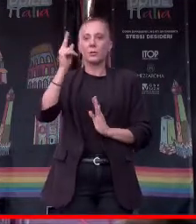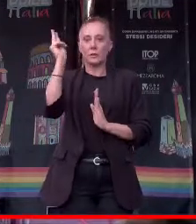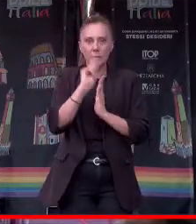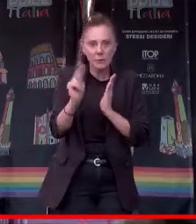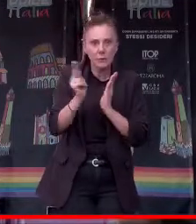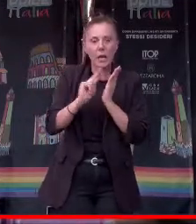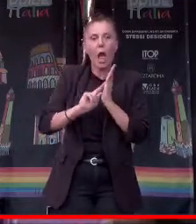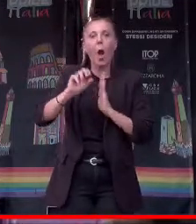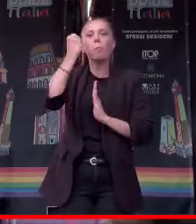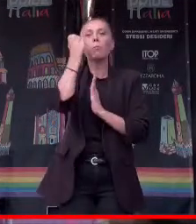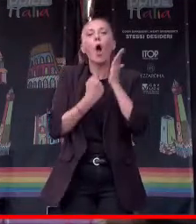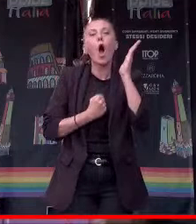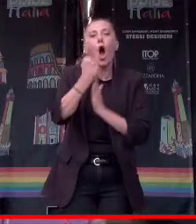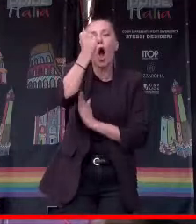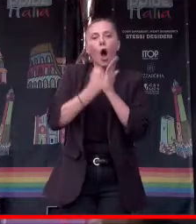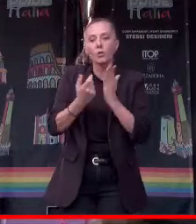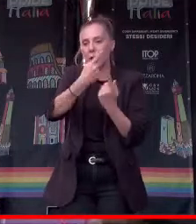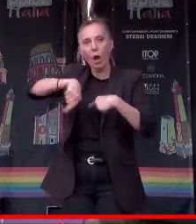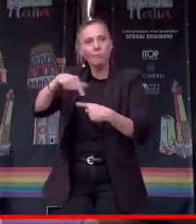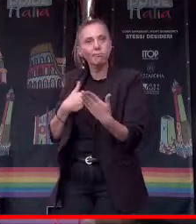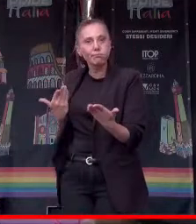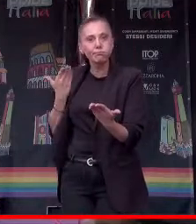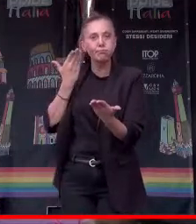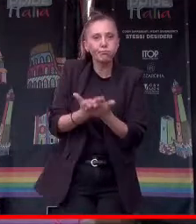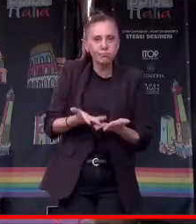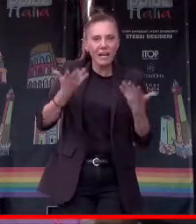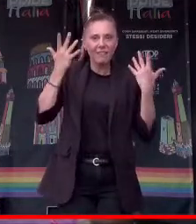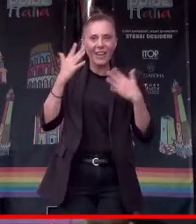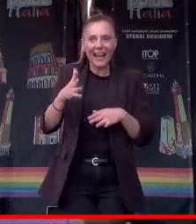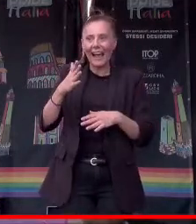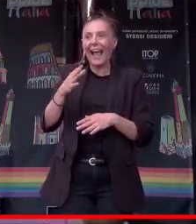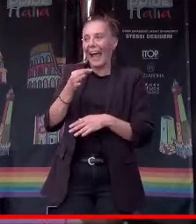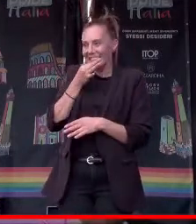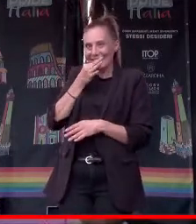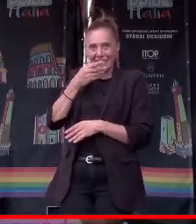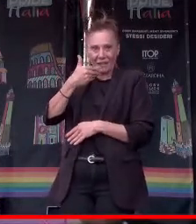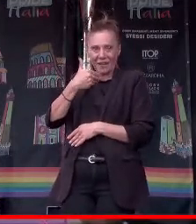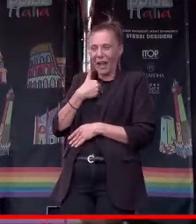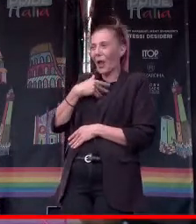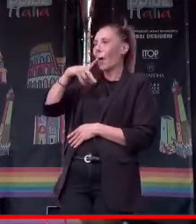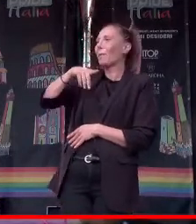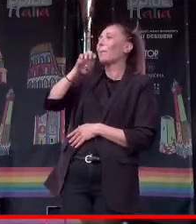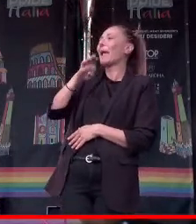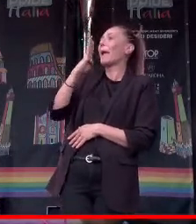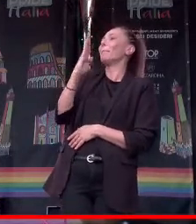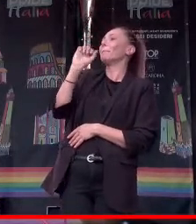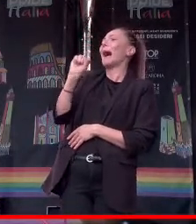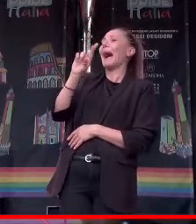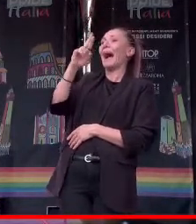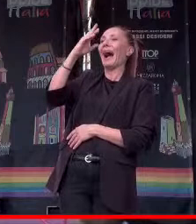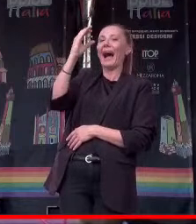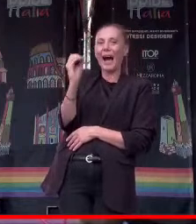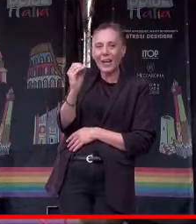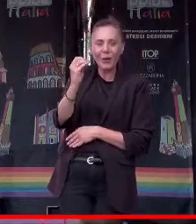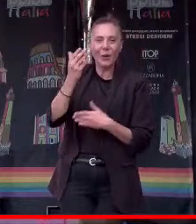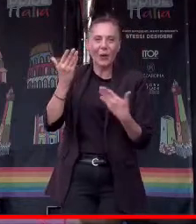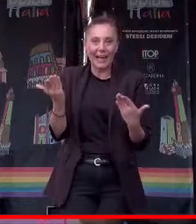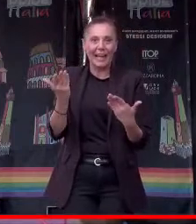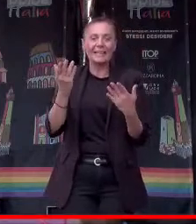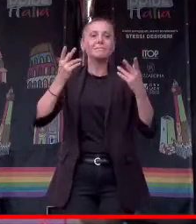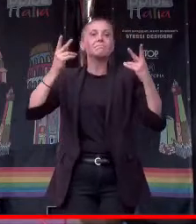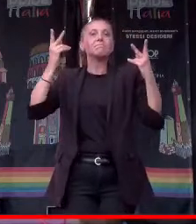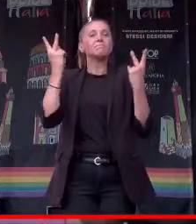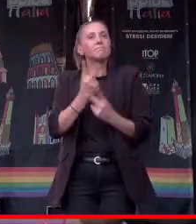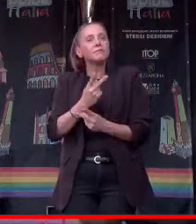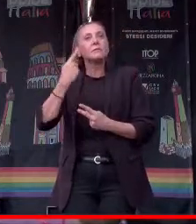la bozza che abbiamo proposto, proprio perché appunto 10 anni sono fa... Sono il pebbaro, diciamo. Sei il pebbaro, no? E una cosa che abbiamo